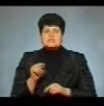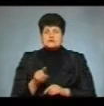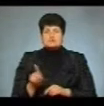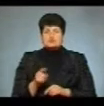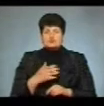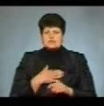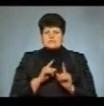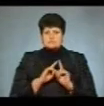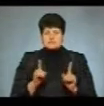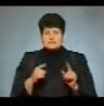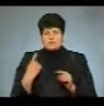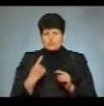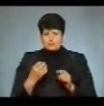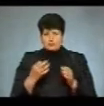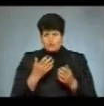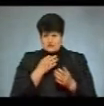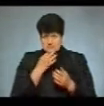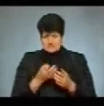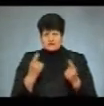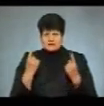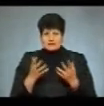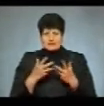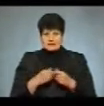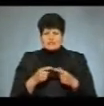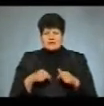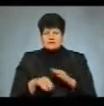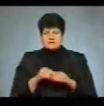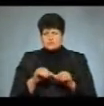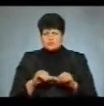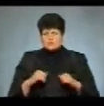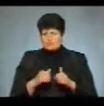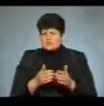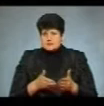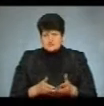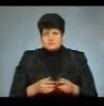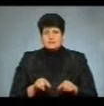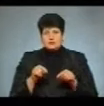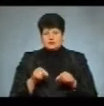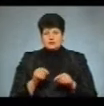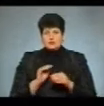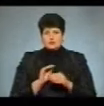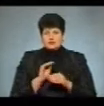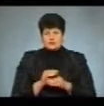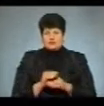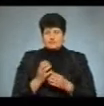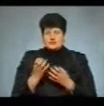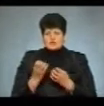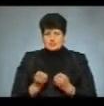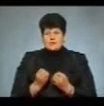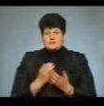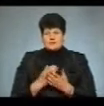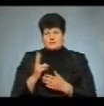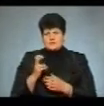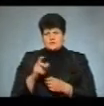у нас специфіка області, про яку я сказав, і велика кількість дільничих комісій. Ми додатково ще маємо сили майже